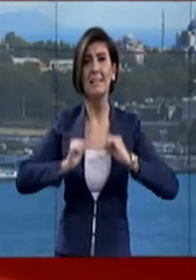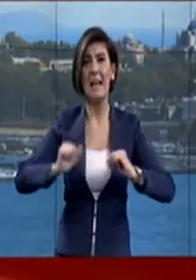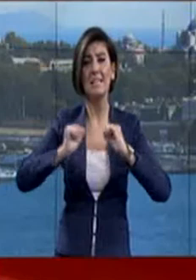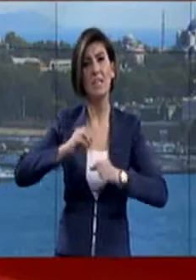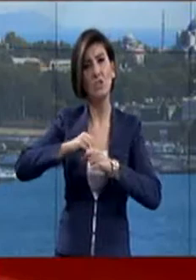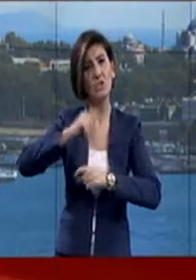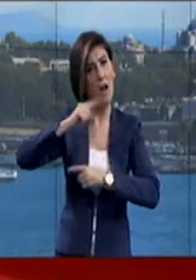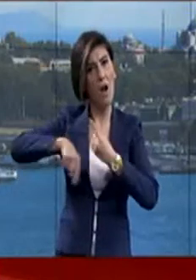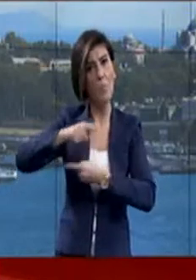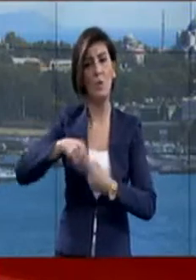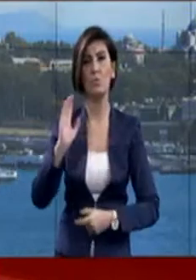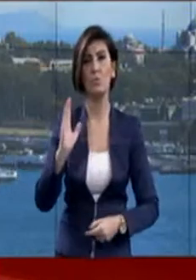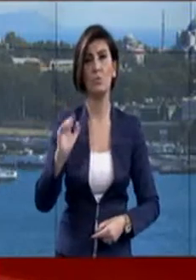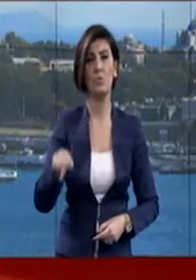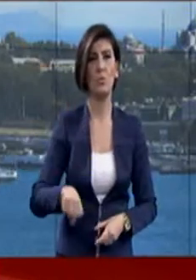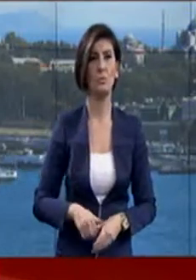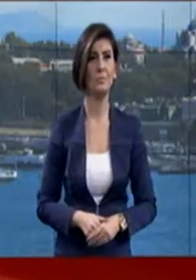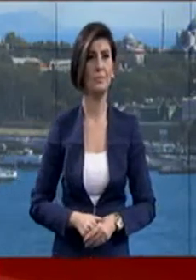dershanelerde aramalarını sürdürüyor.